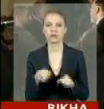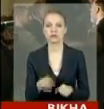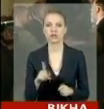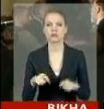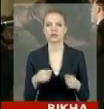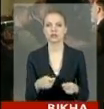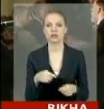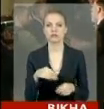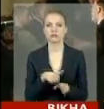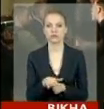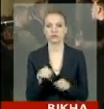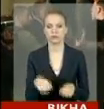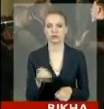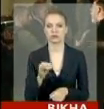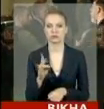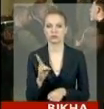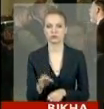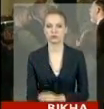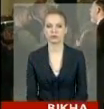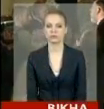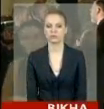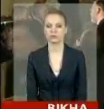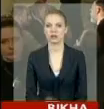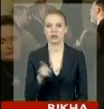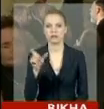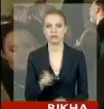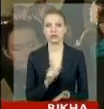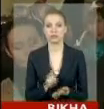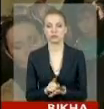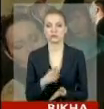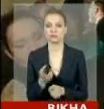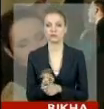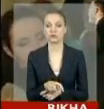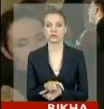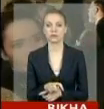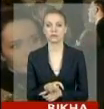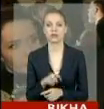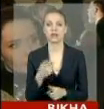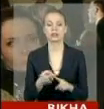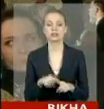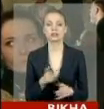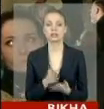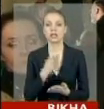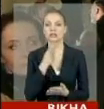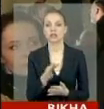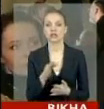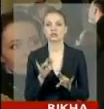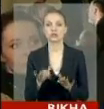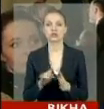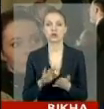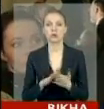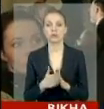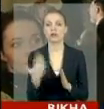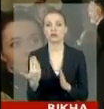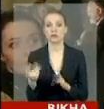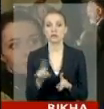передав повноваження президент Ющенко. Ну, за протоколом він мусив бути тут. Ну, це є, скажімо, річ умовна. Така його і